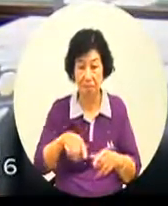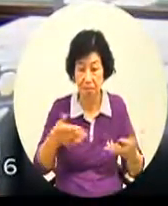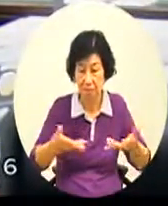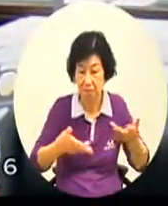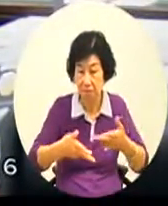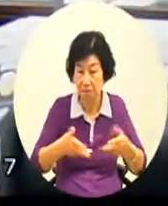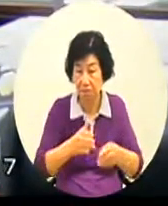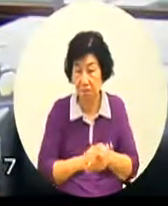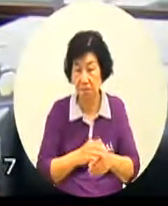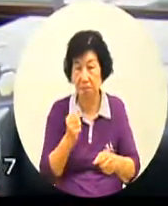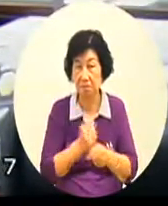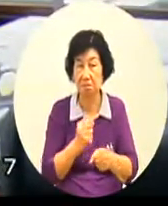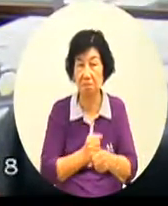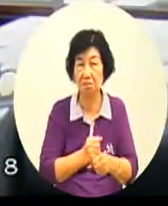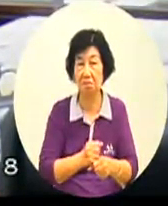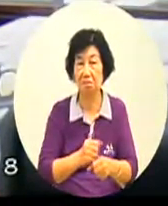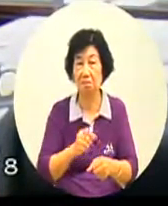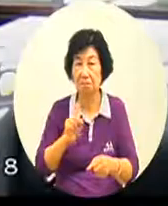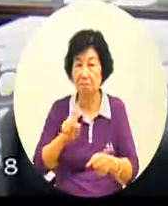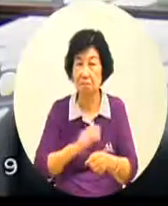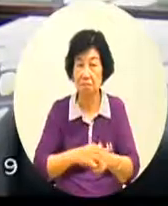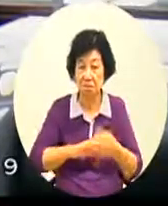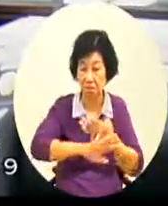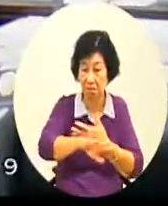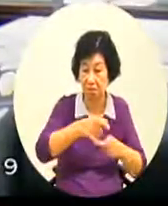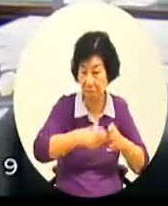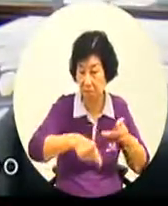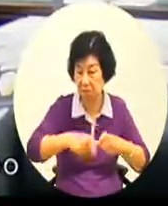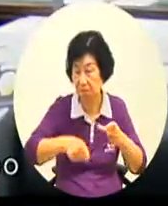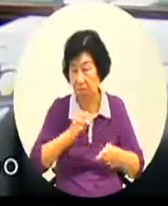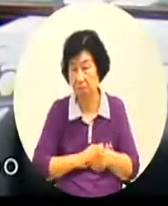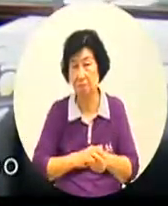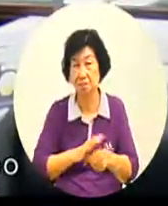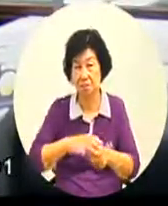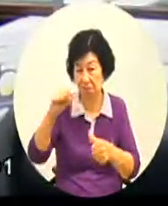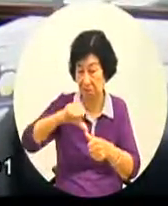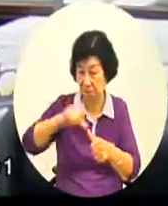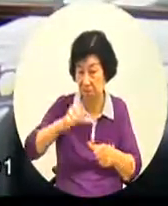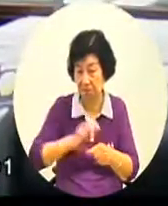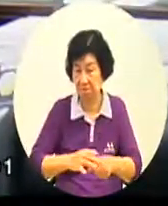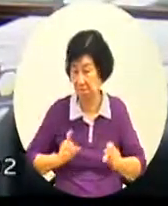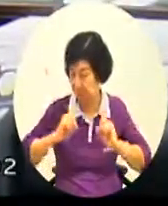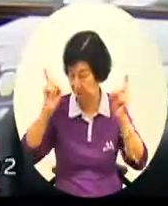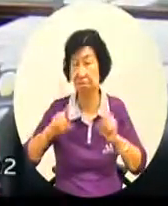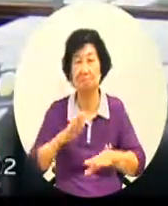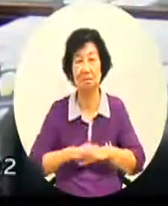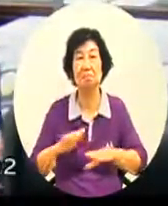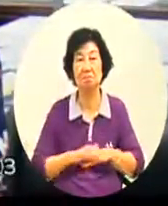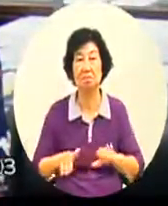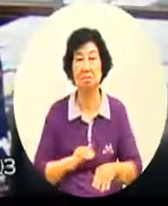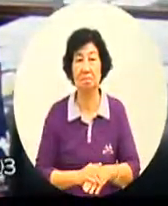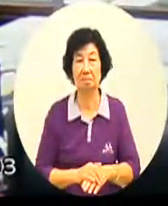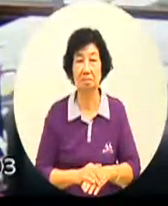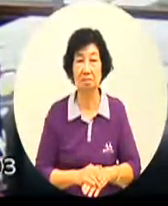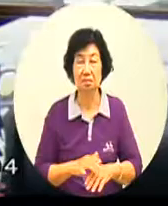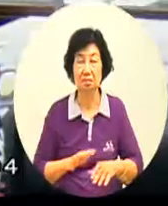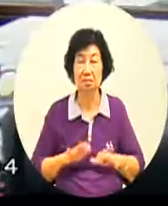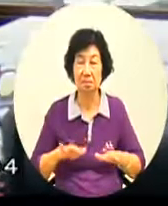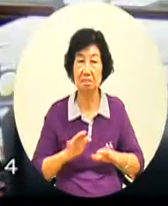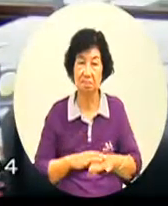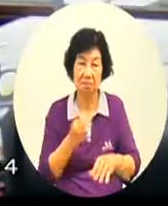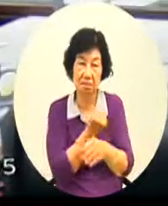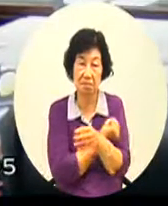你们再去开其他企业的单啊，其他企业心里面气得要命，都觉得劳工局自己不对。 对自己内部的所有的局